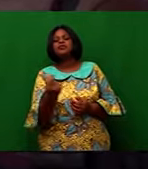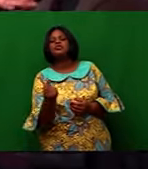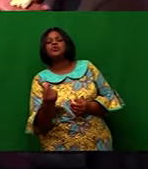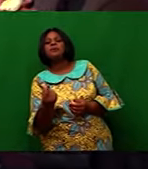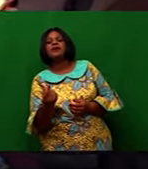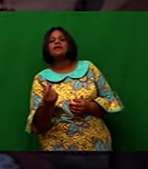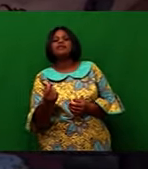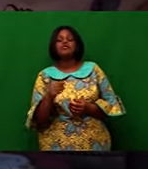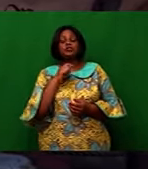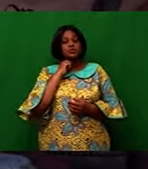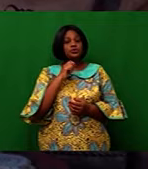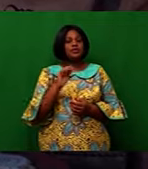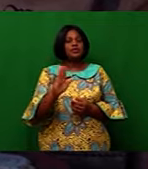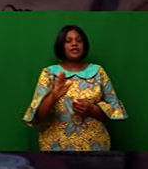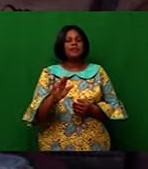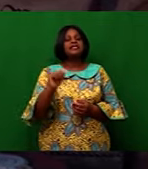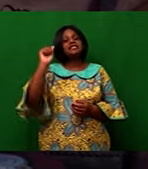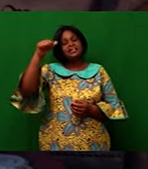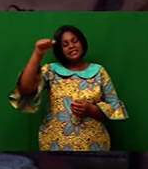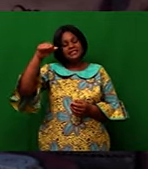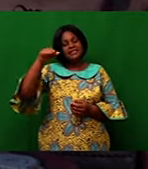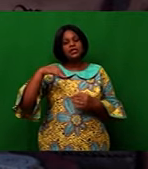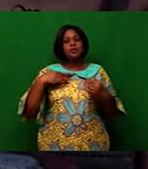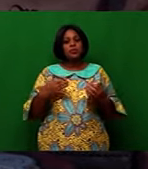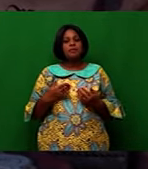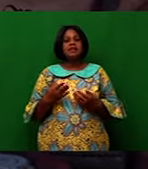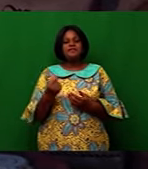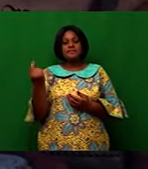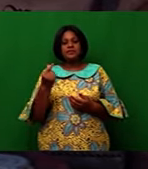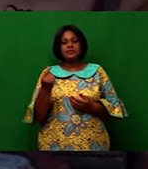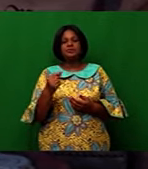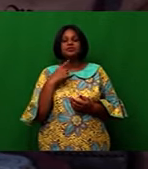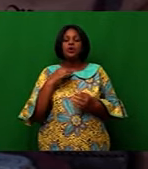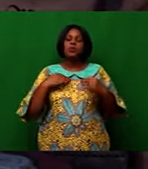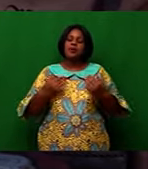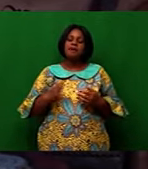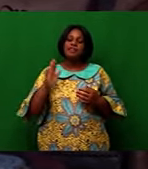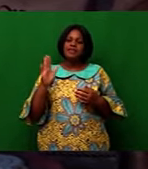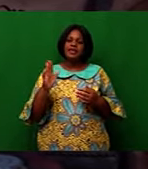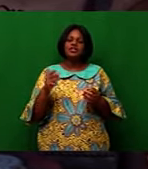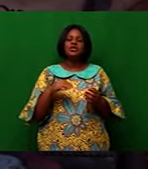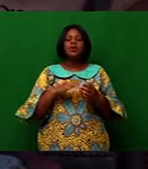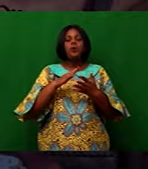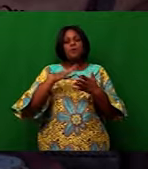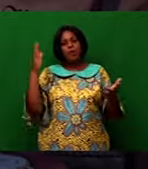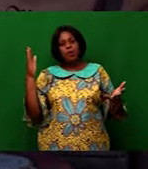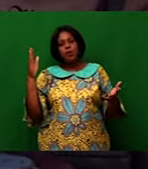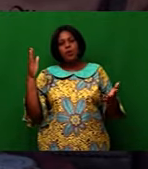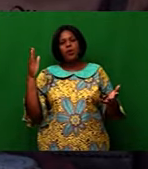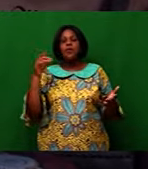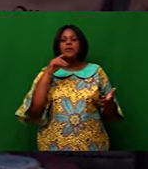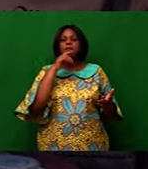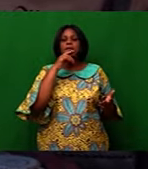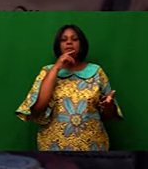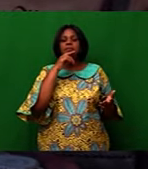ndizvozvo vari kutaura zvechokwadi hongu madzimai akawanda mukupeta chirongwa regai titi madzimai akawanda kupfuura varume asi